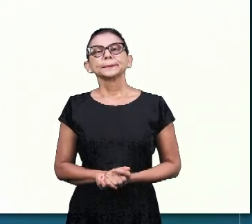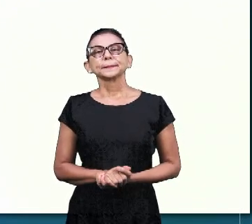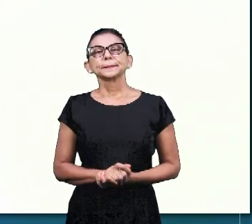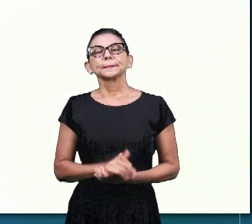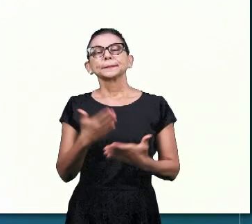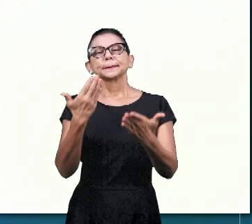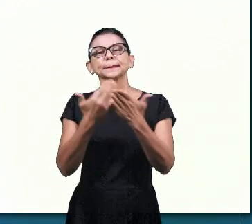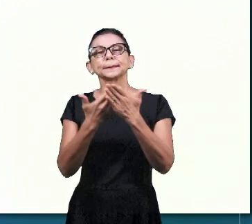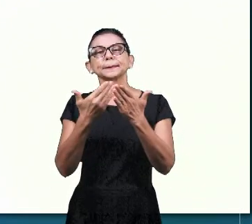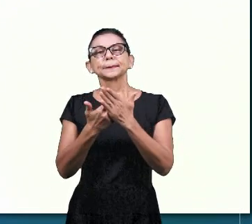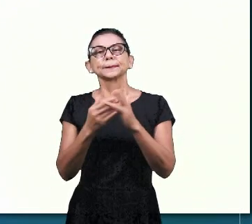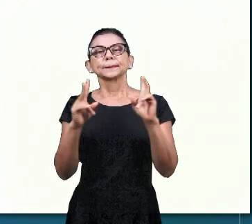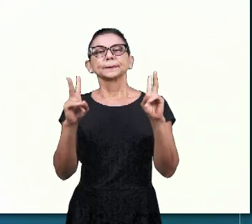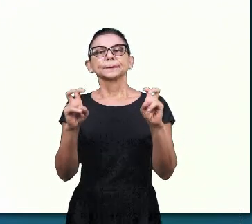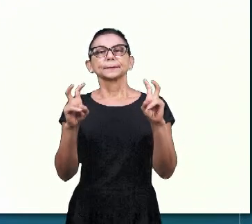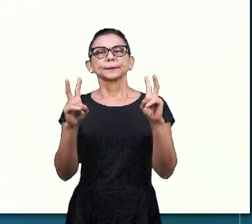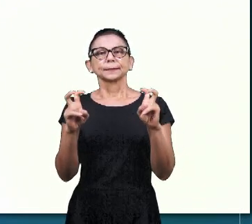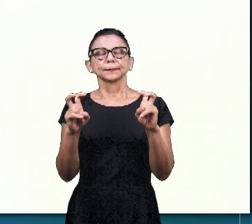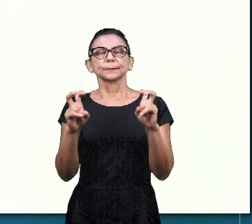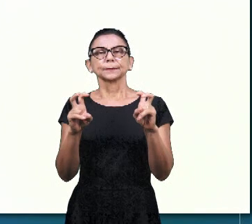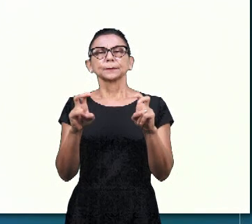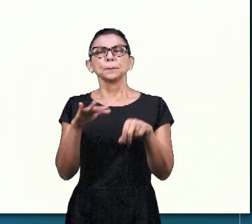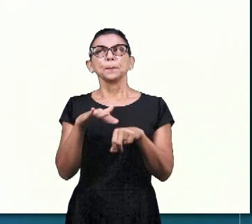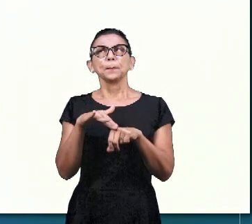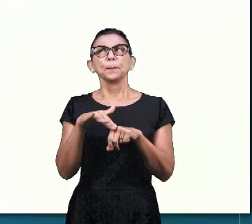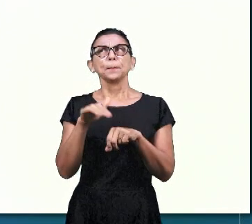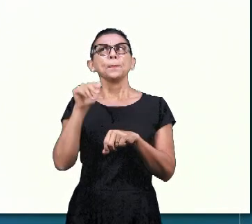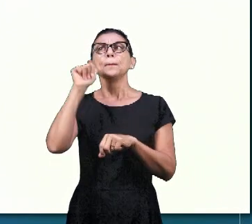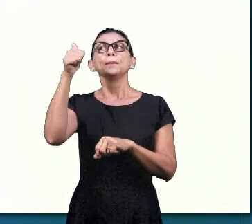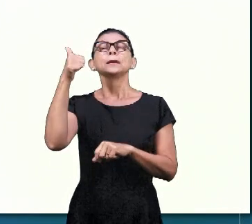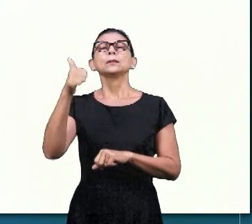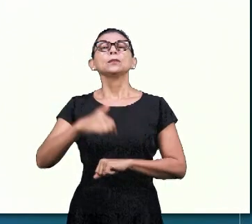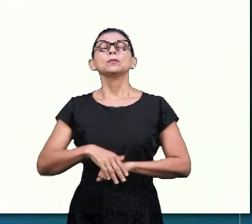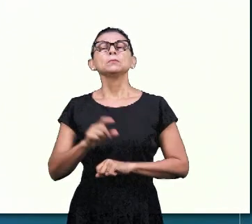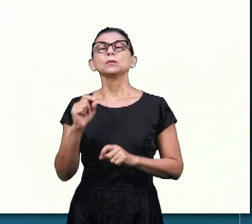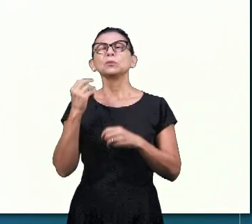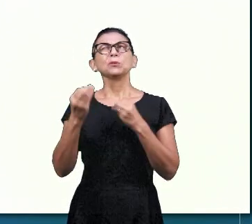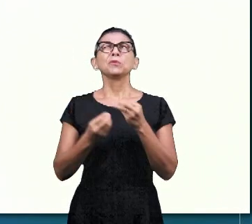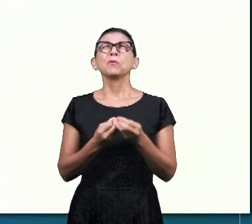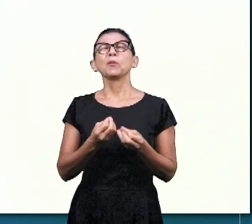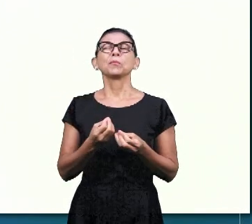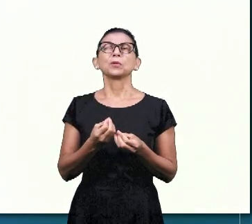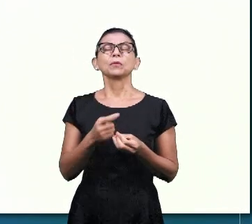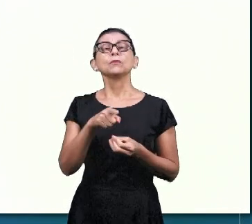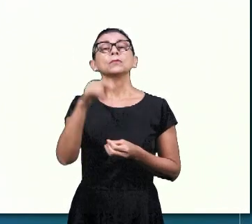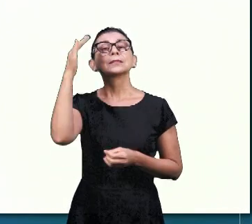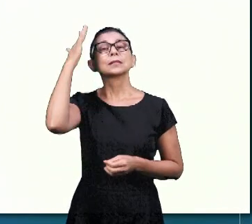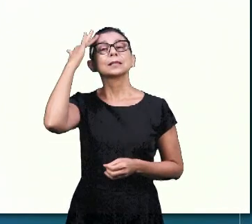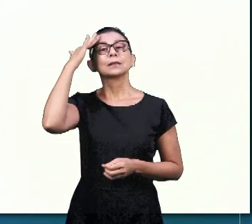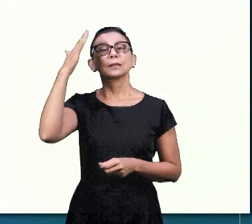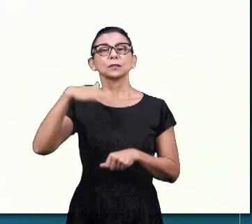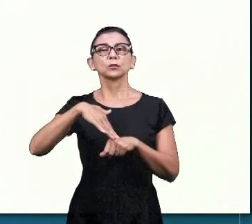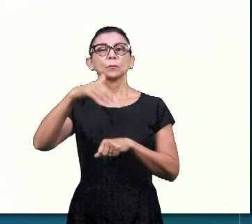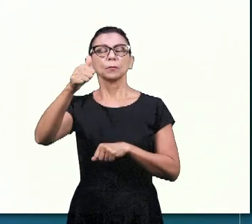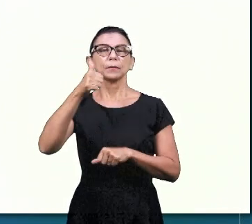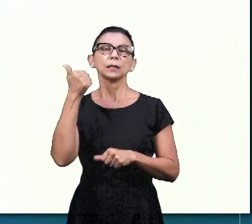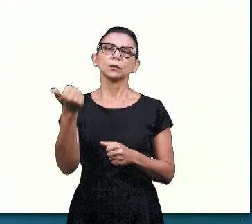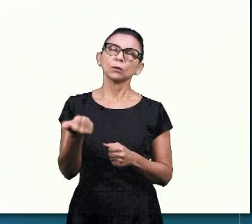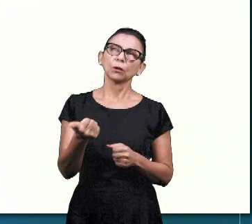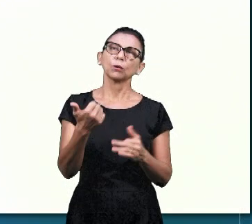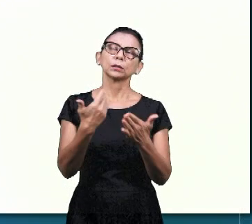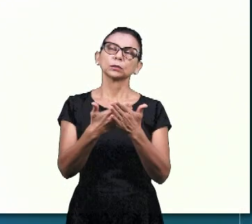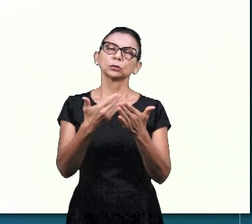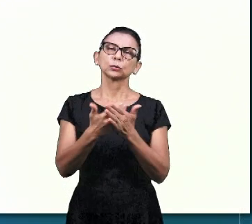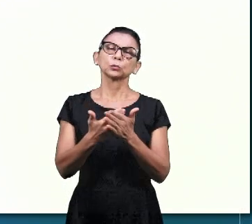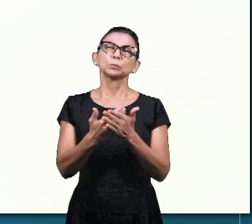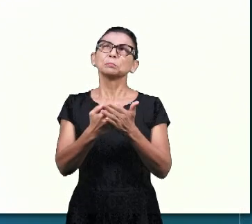meilleure étude sur le sujet? Ah, pasteur, mais le meilleur, sur quel aspect? Selon ce que vous comprenez, quel a